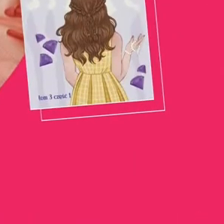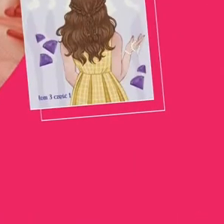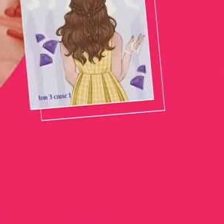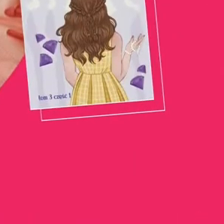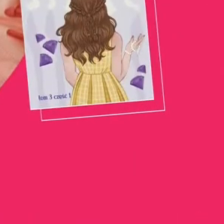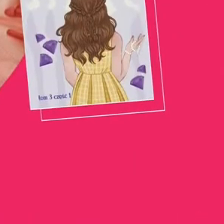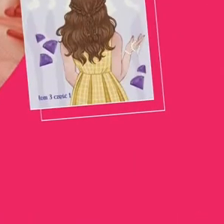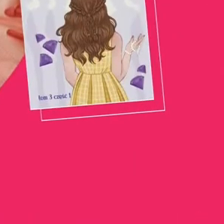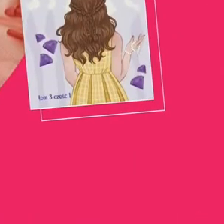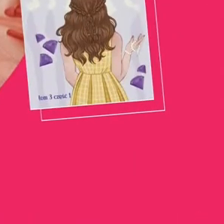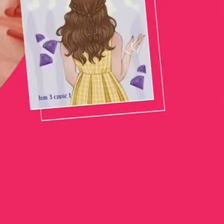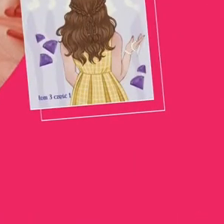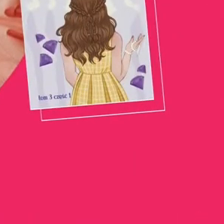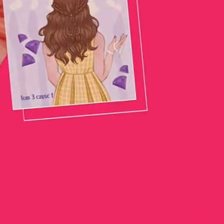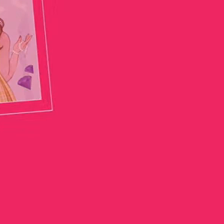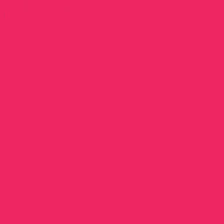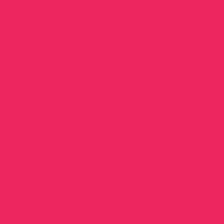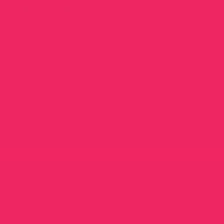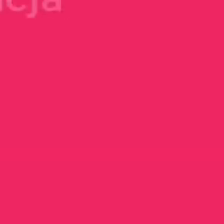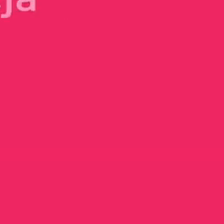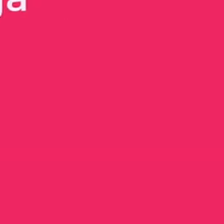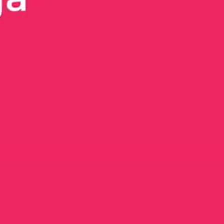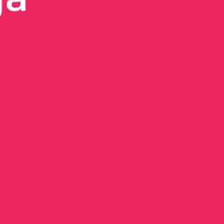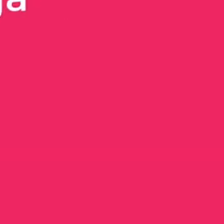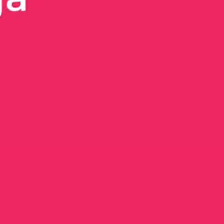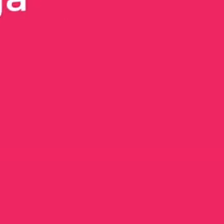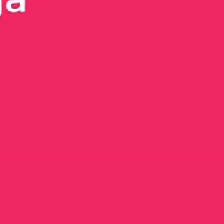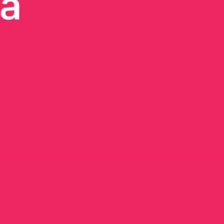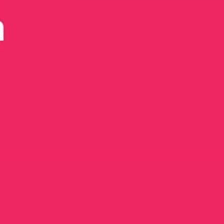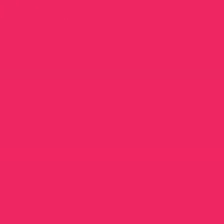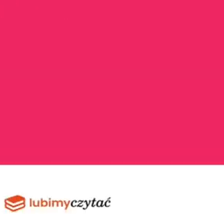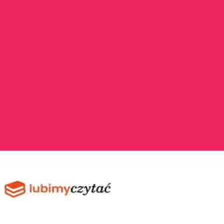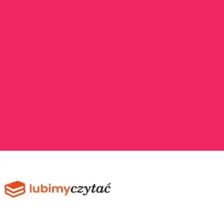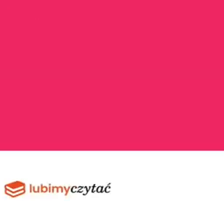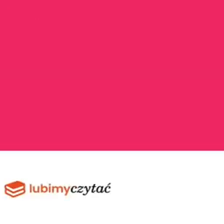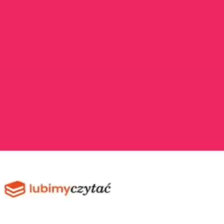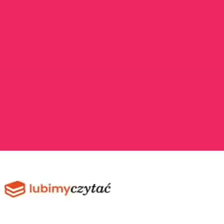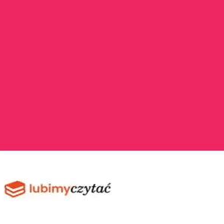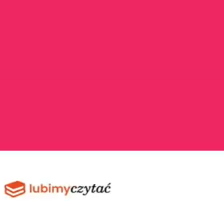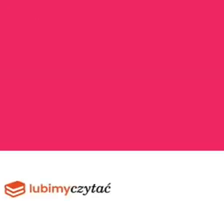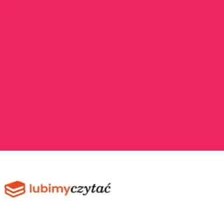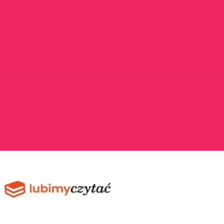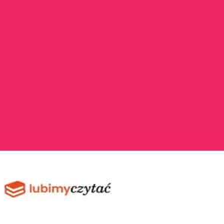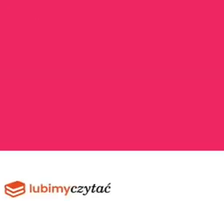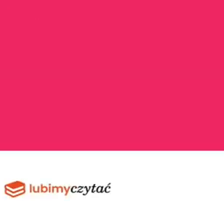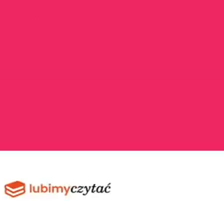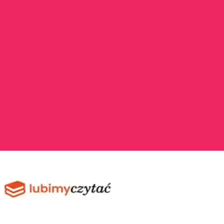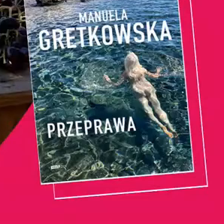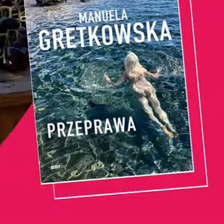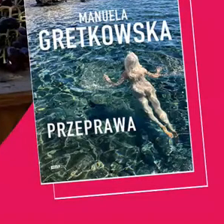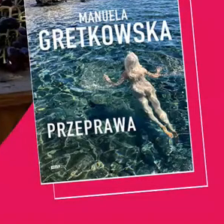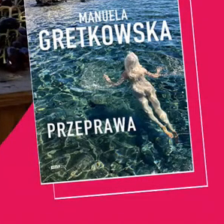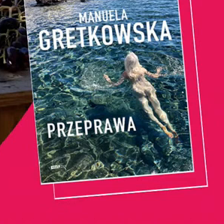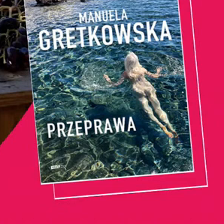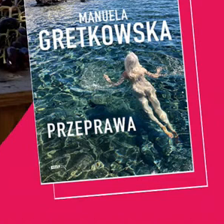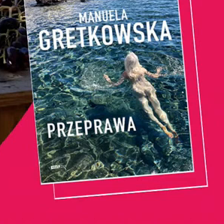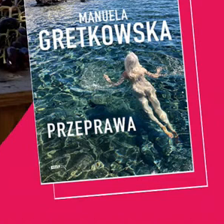na pop-up store Rodziny Monet. Nowości szukaj w salonach, na empik.com i w aplikacji, a spotkania oglądaj na Facebooku Empiku.